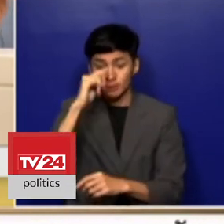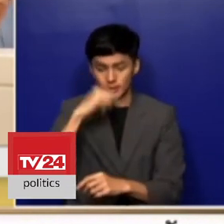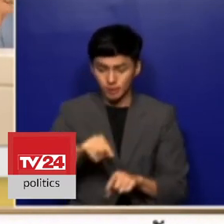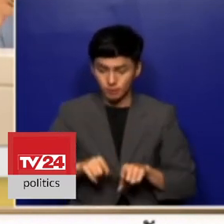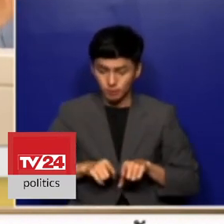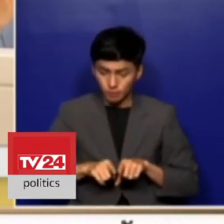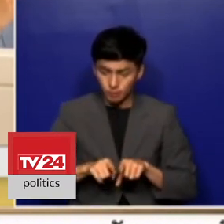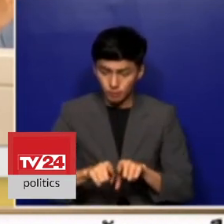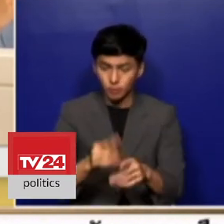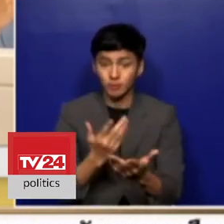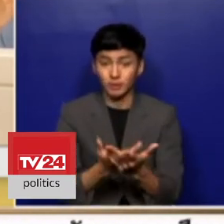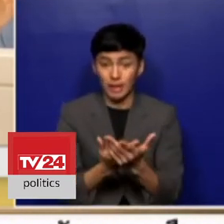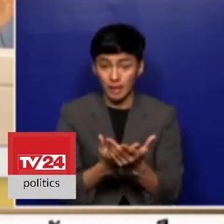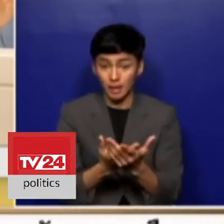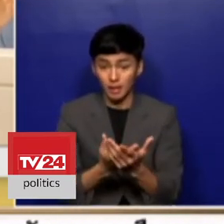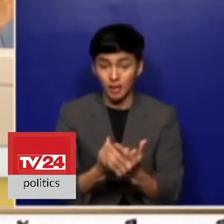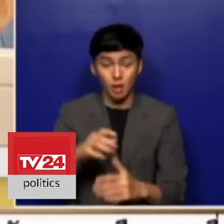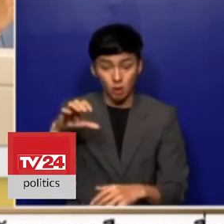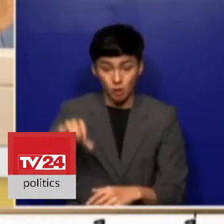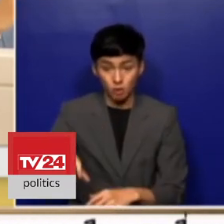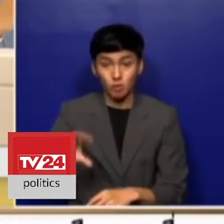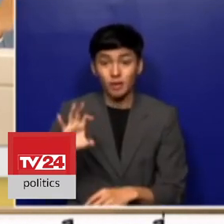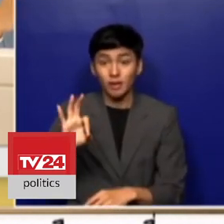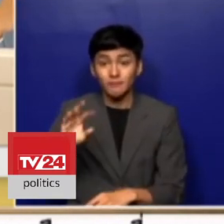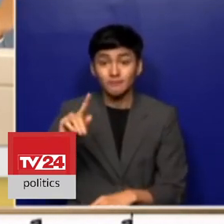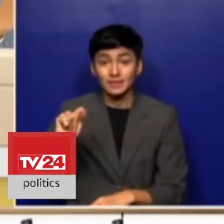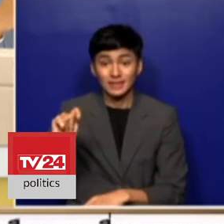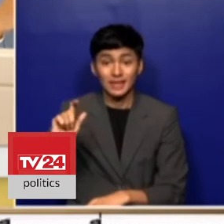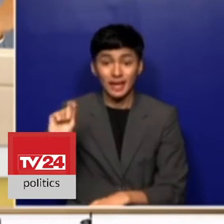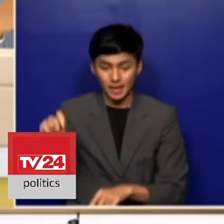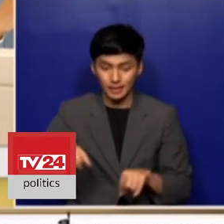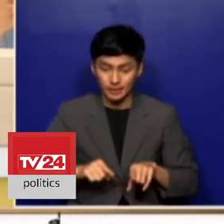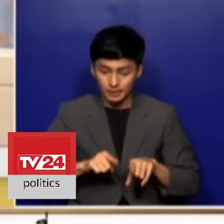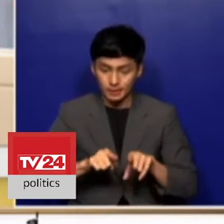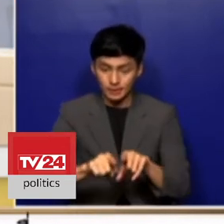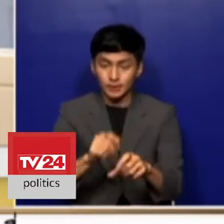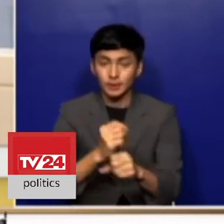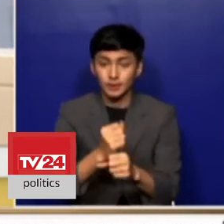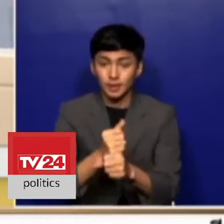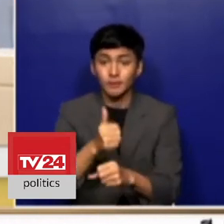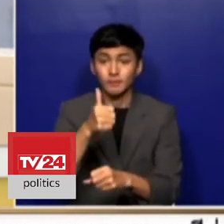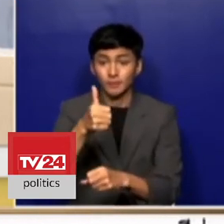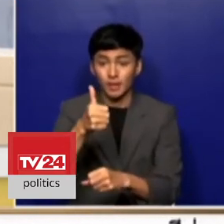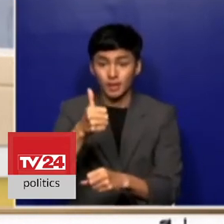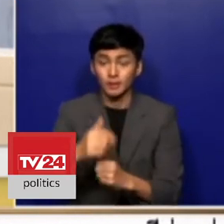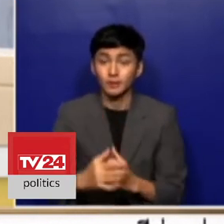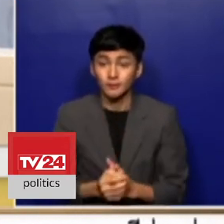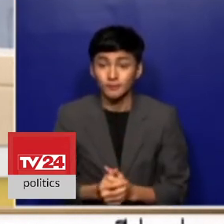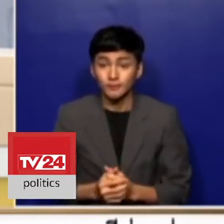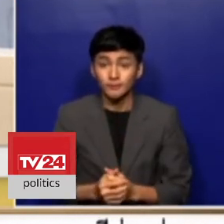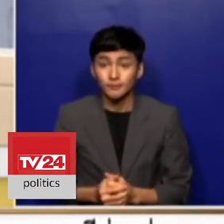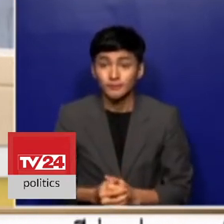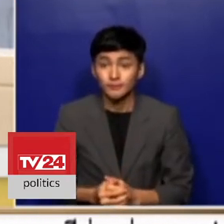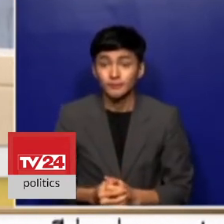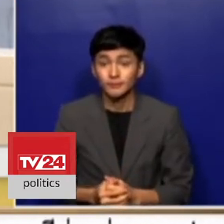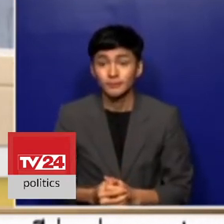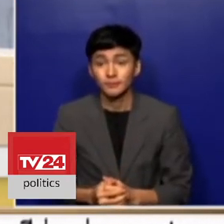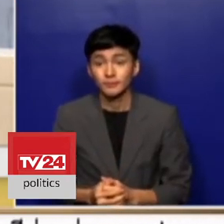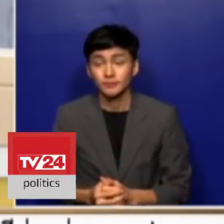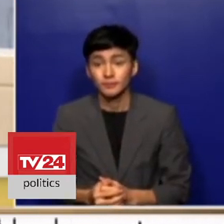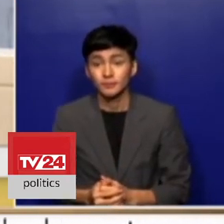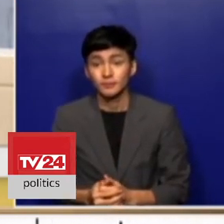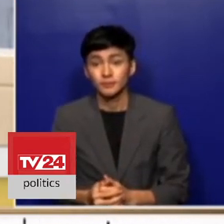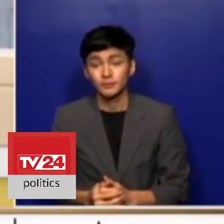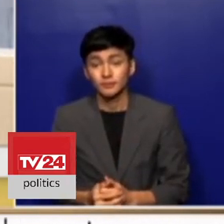จัดตั้งกองทุน ftaเพื่อช่วยเหลือผู้ได้รับผลกระทบจากการเปิดเสรีการค้าในระยะยาวนอกจากนี้ค่ะ